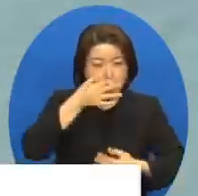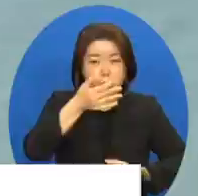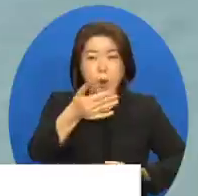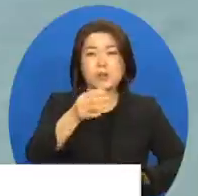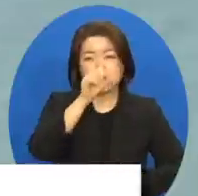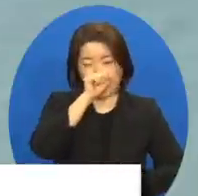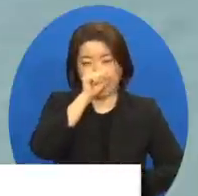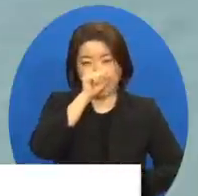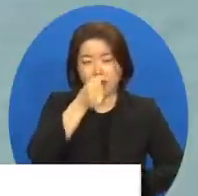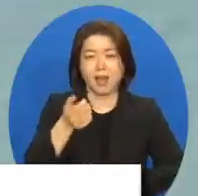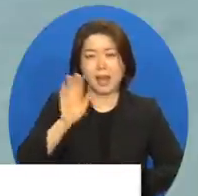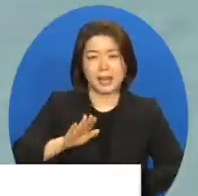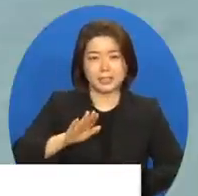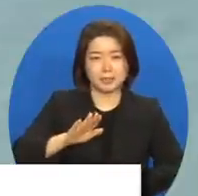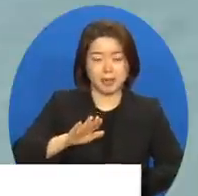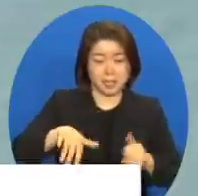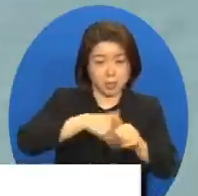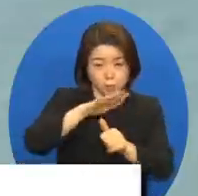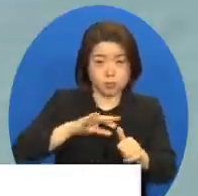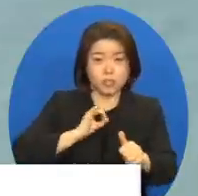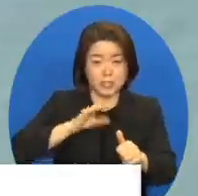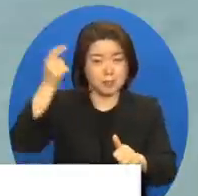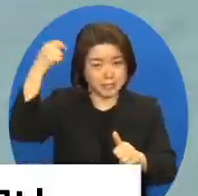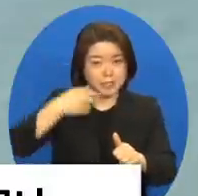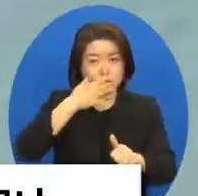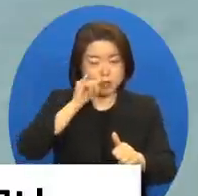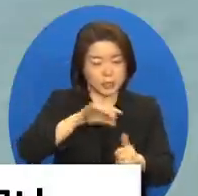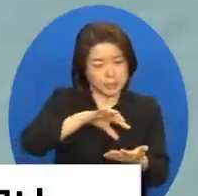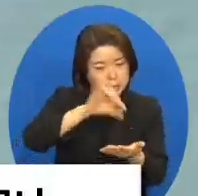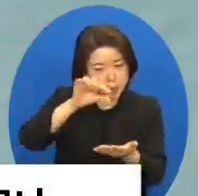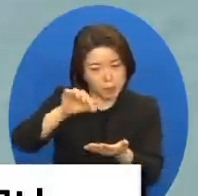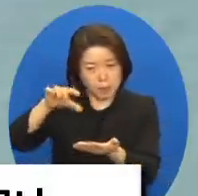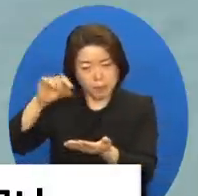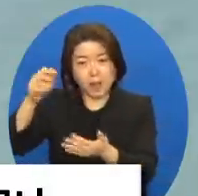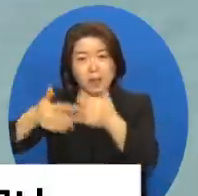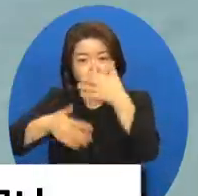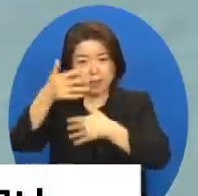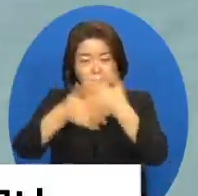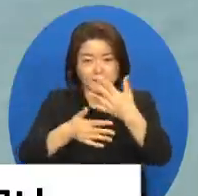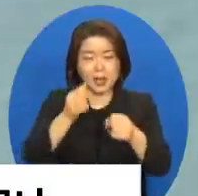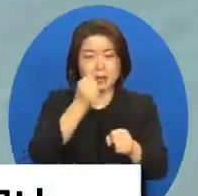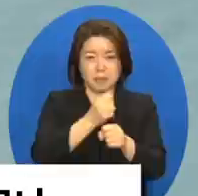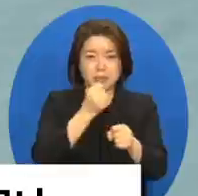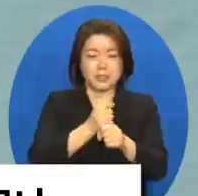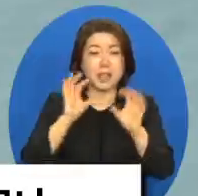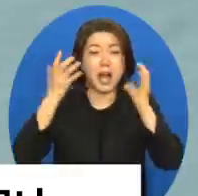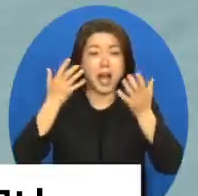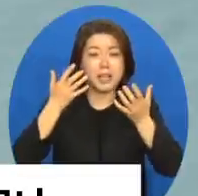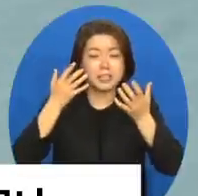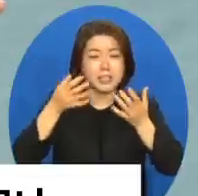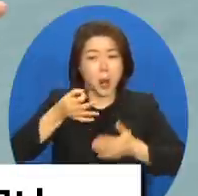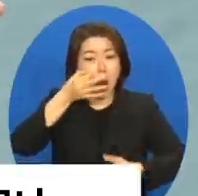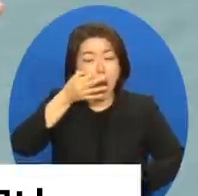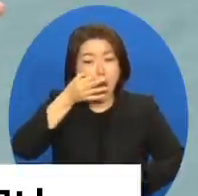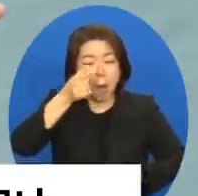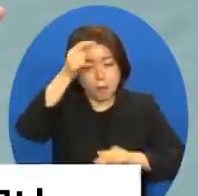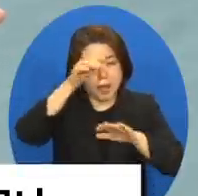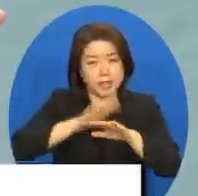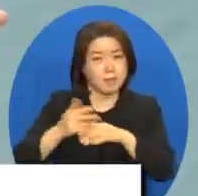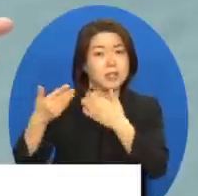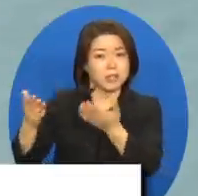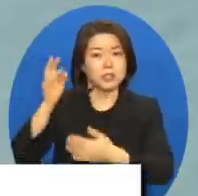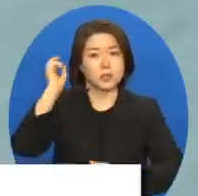정말 좋겠지만 그저 분위기만 잠깐, 아, 이런 영상들을 만들어서 아이들이 영상 예배를